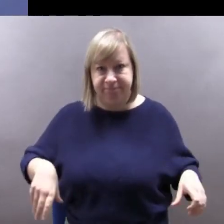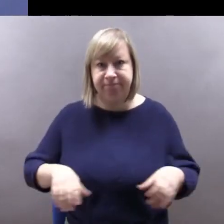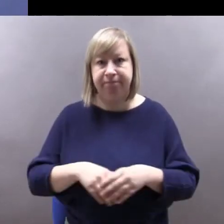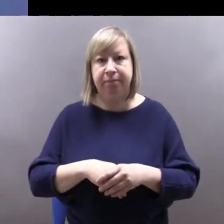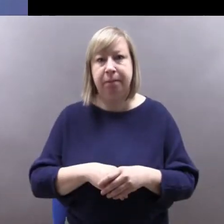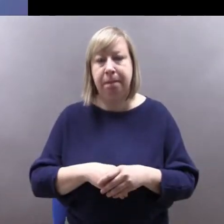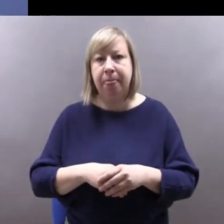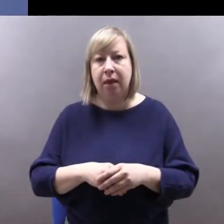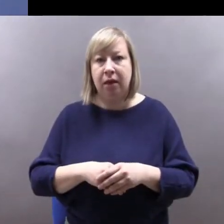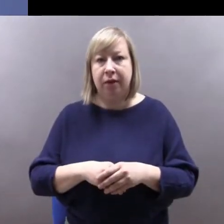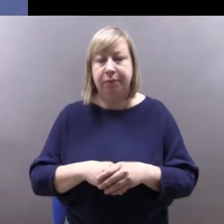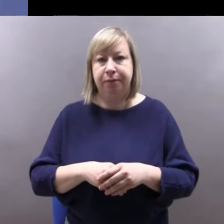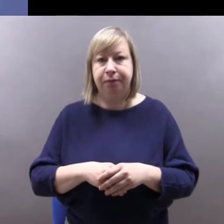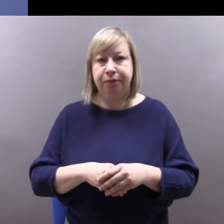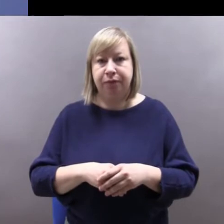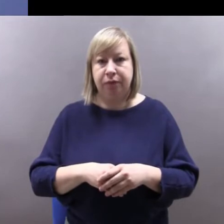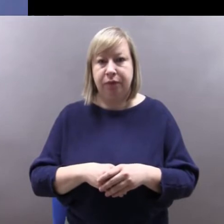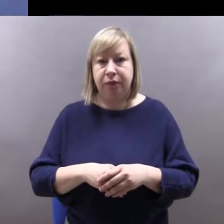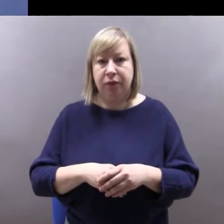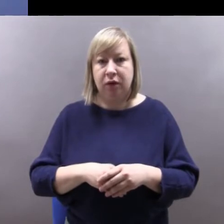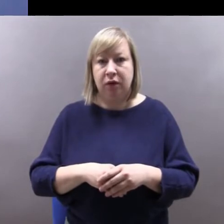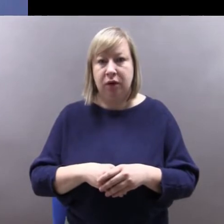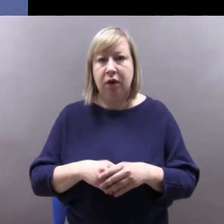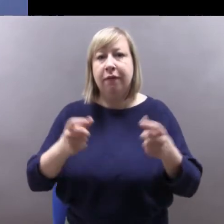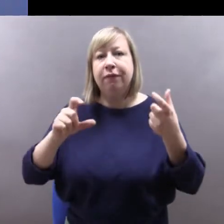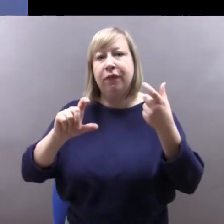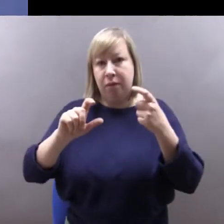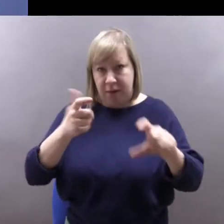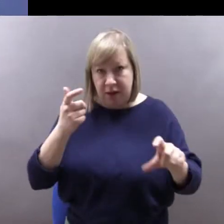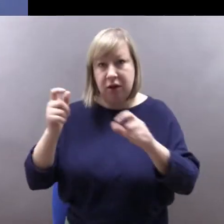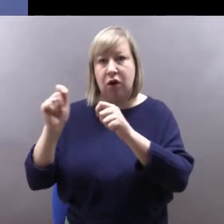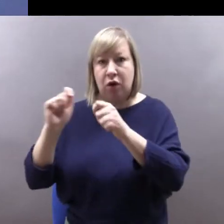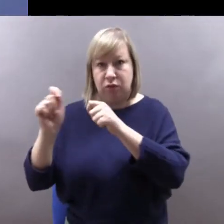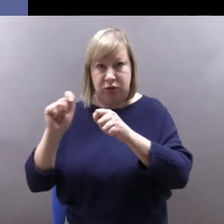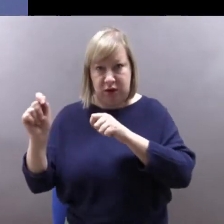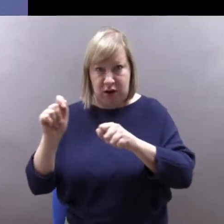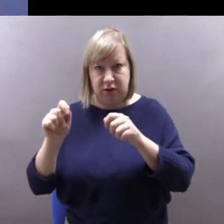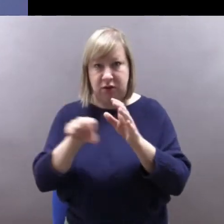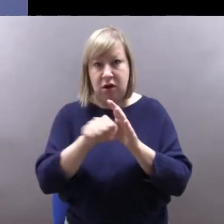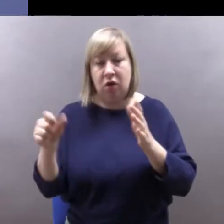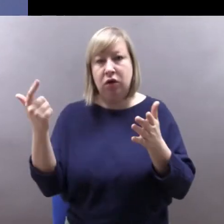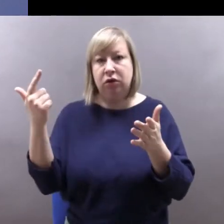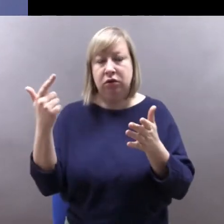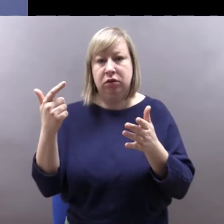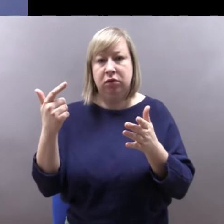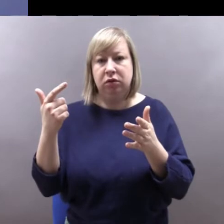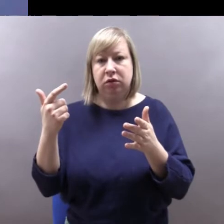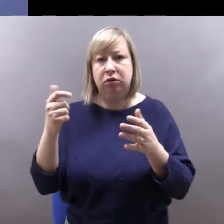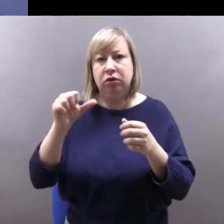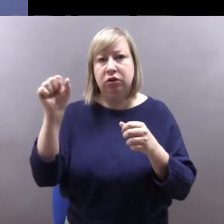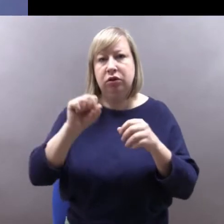Mikołajczyk na wózku inwalidzkim aktywnym. Po wypadku komunikacyjnym